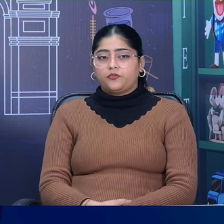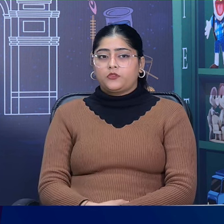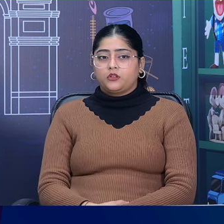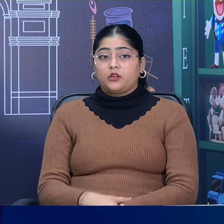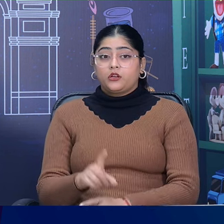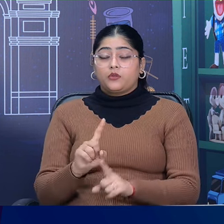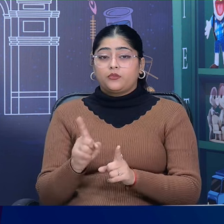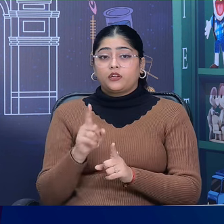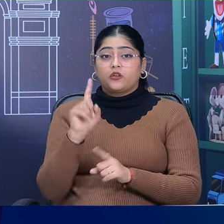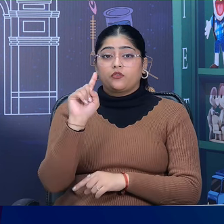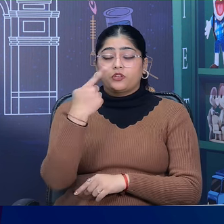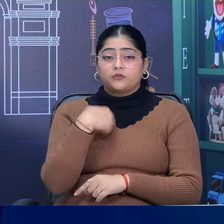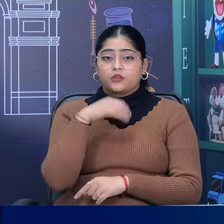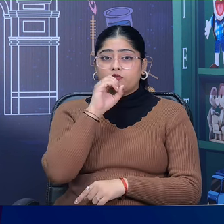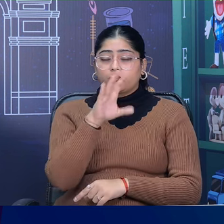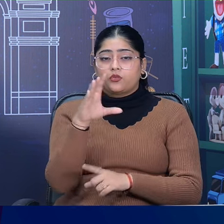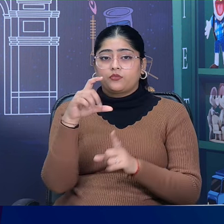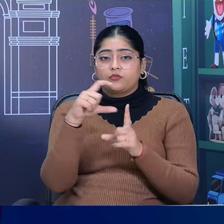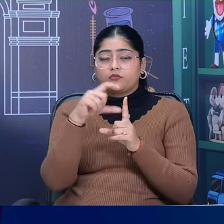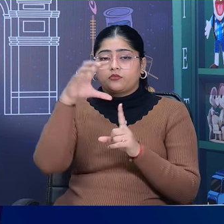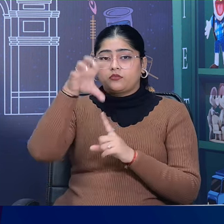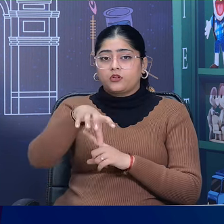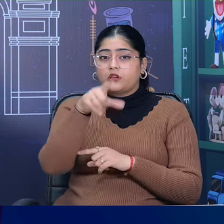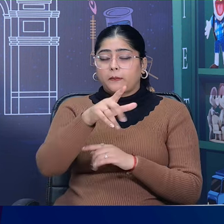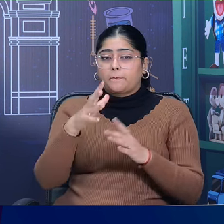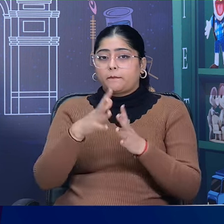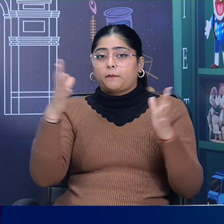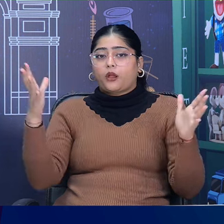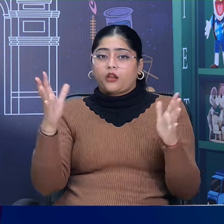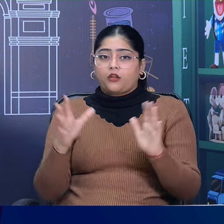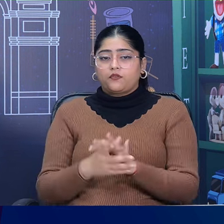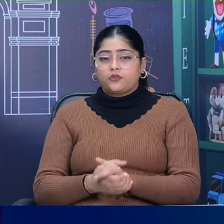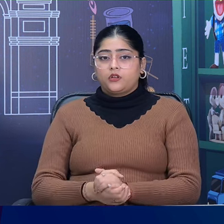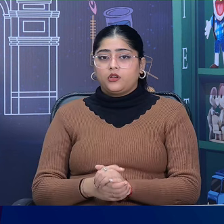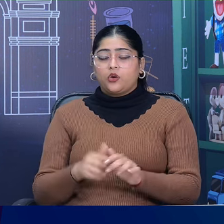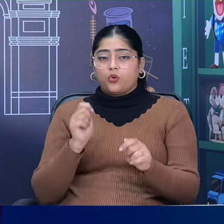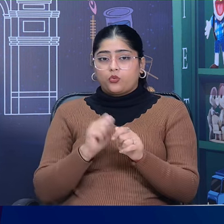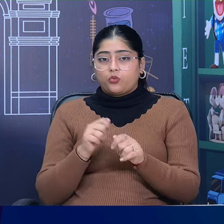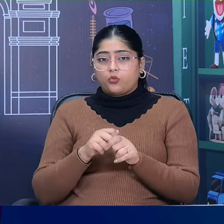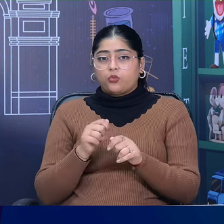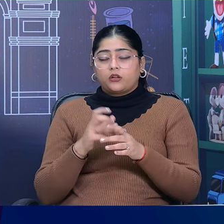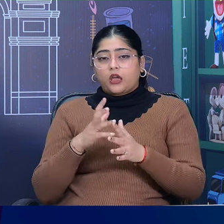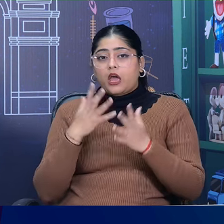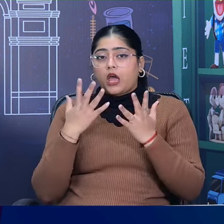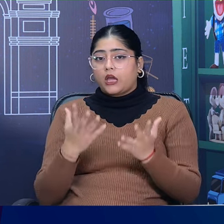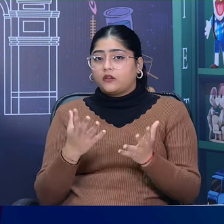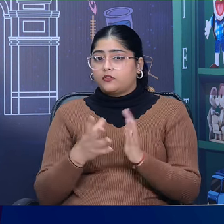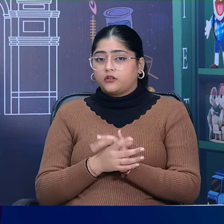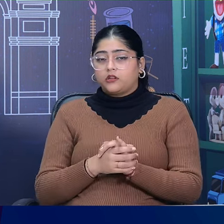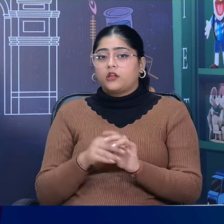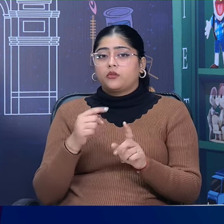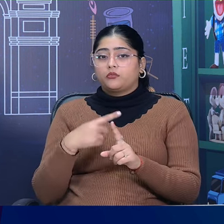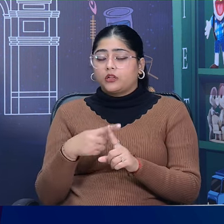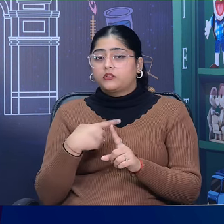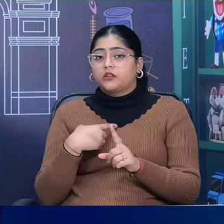पंचायत जो होती है जो जिला परिषद होता है वो एक बड़ी समिति है तो उसके जो काम करने का तरीका है व भी थोड़ा सा स्लो